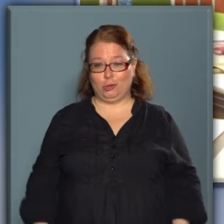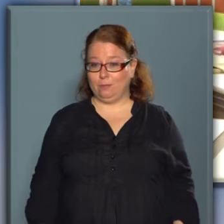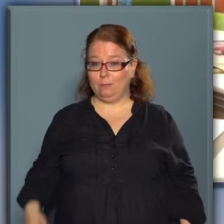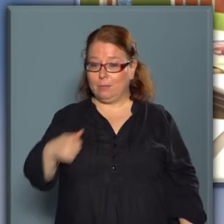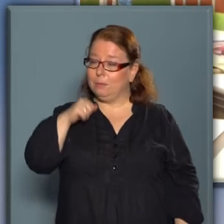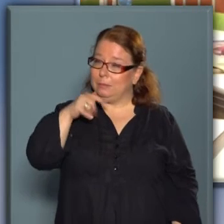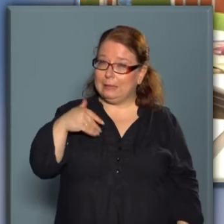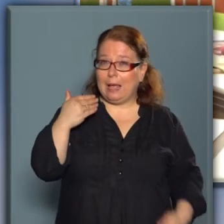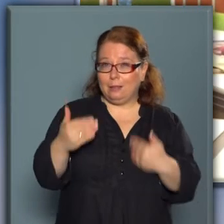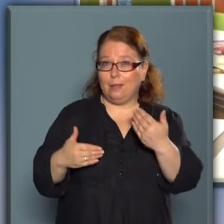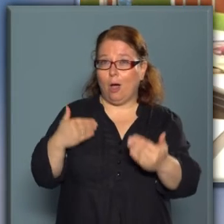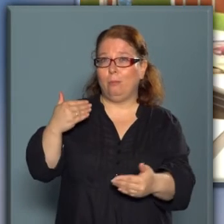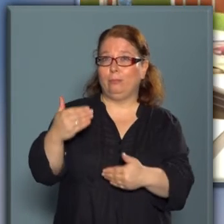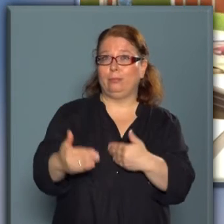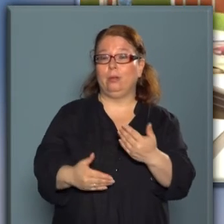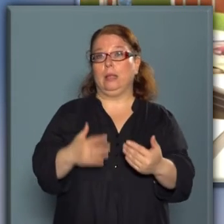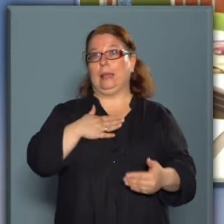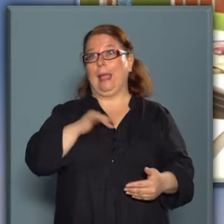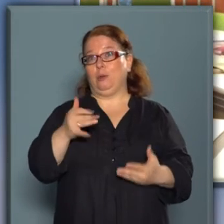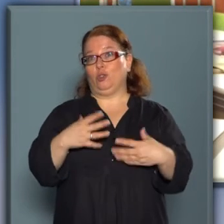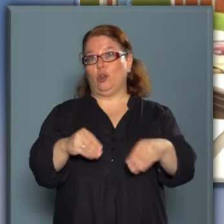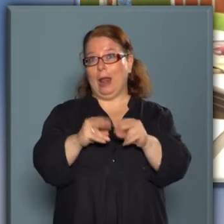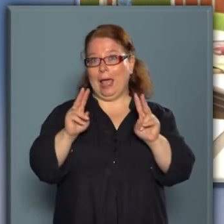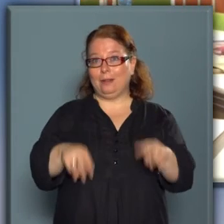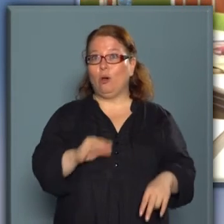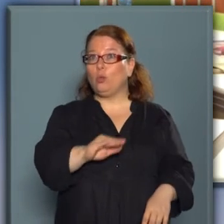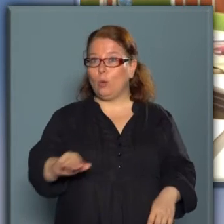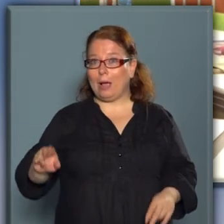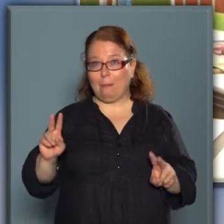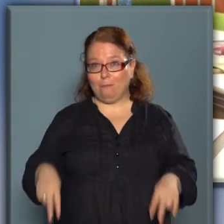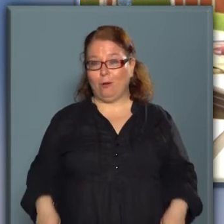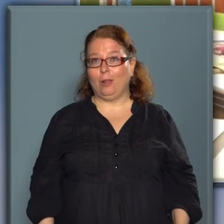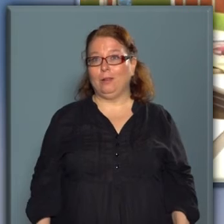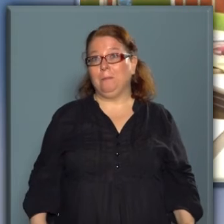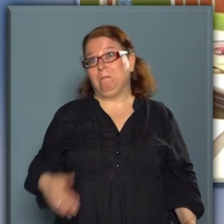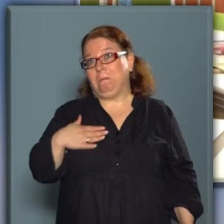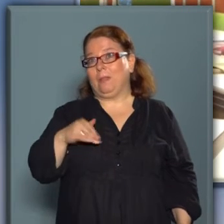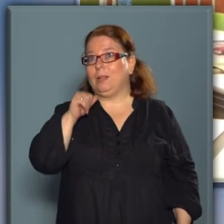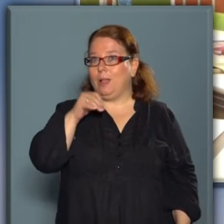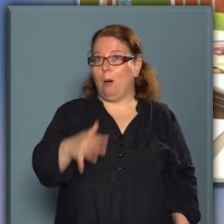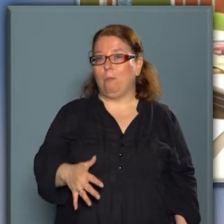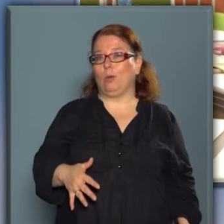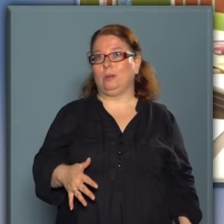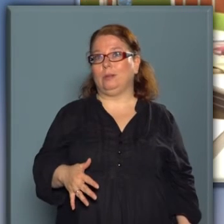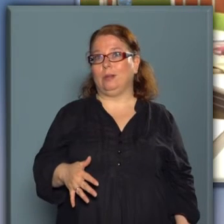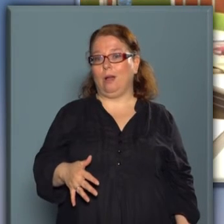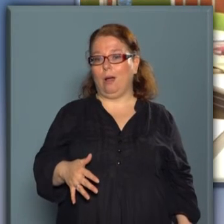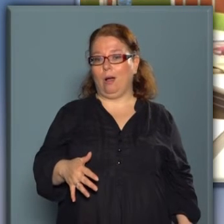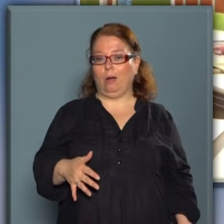Nincs megállás, és én naponta, ugye nekem is családom van, unokáim vannak, de azért naponta egy